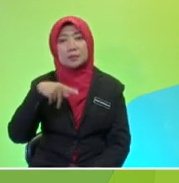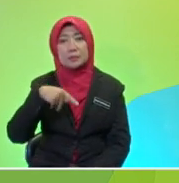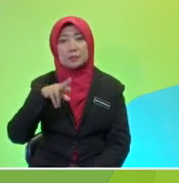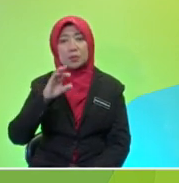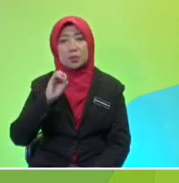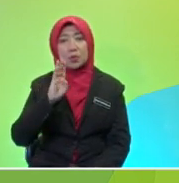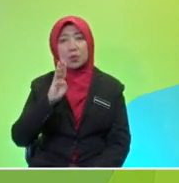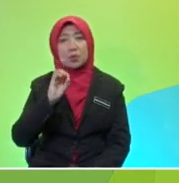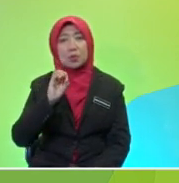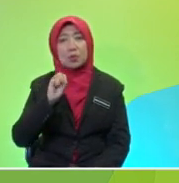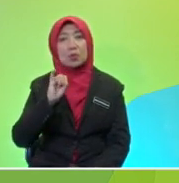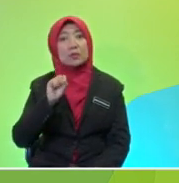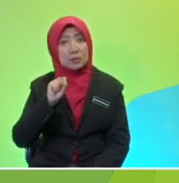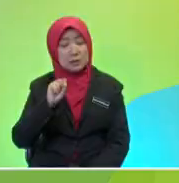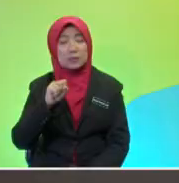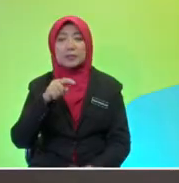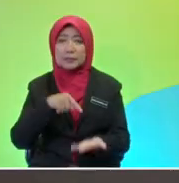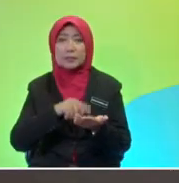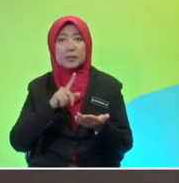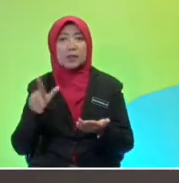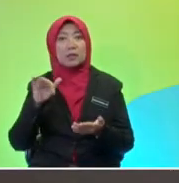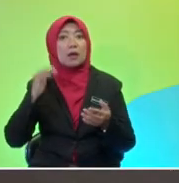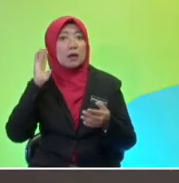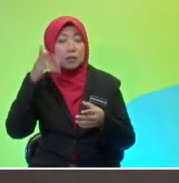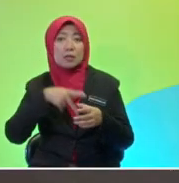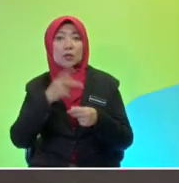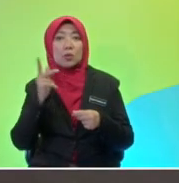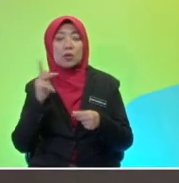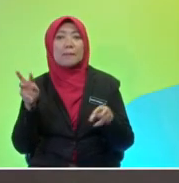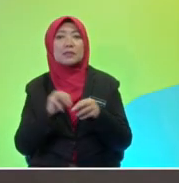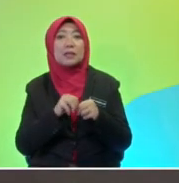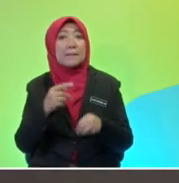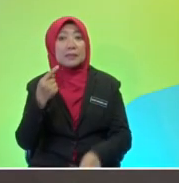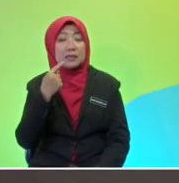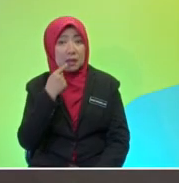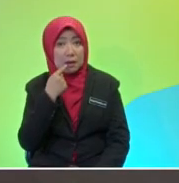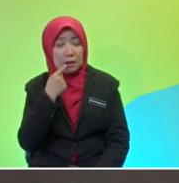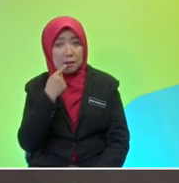inilah ya akan keluarkan macam lidah kita lah